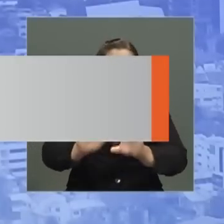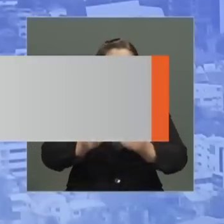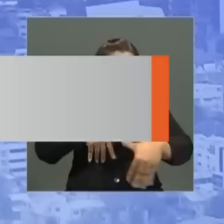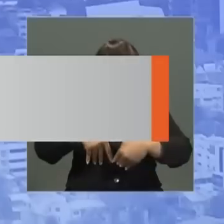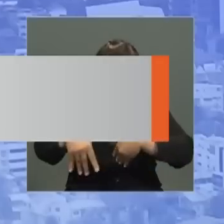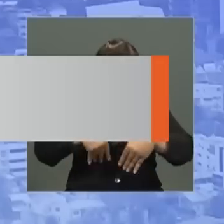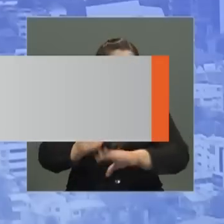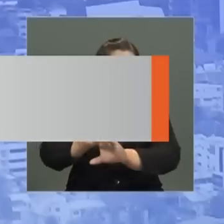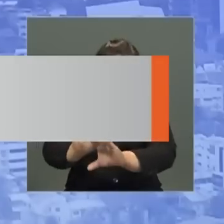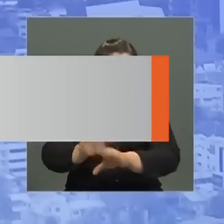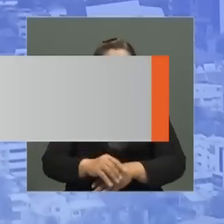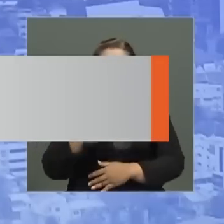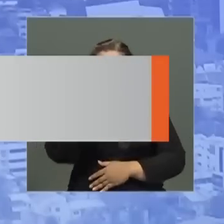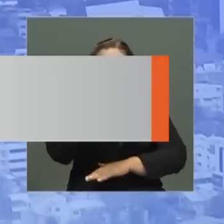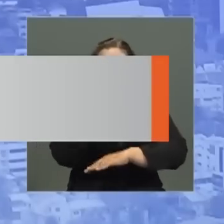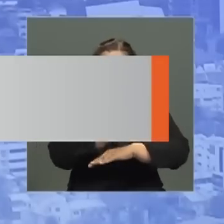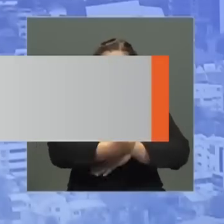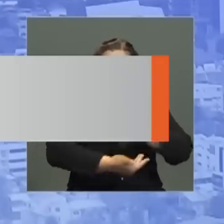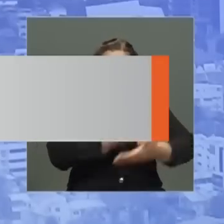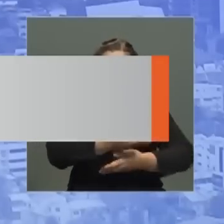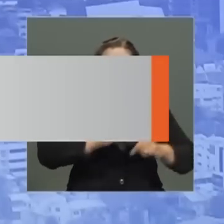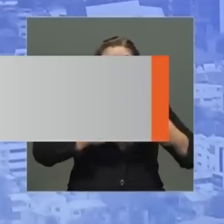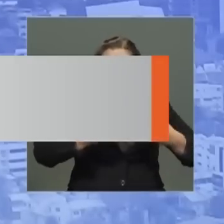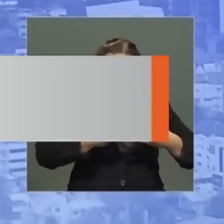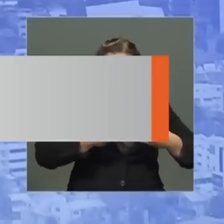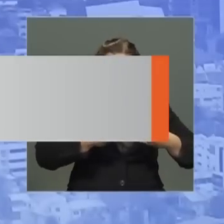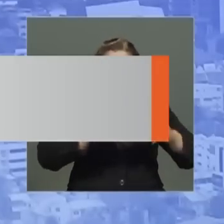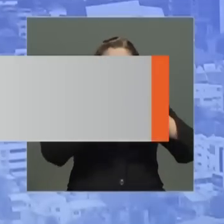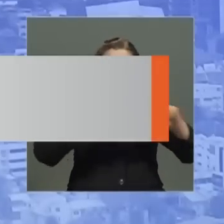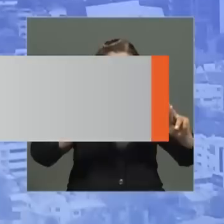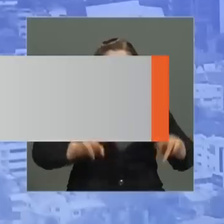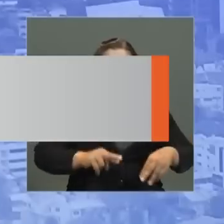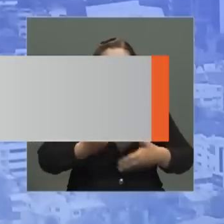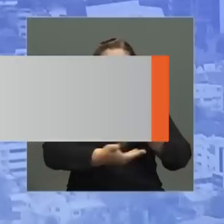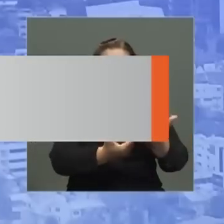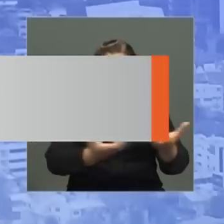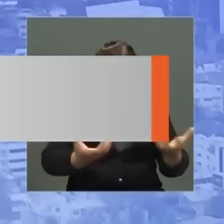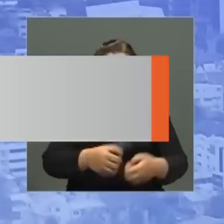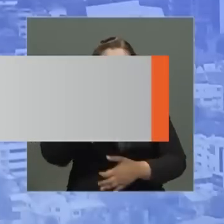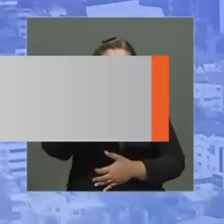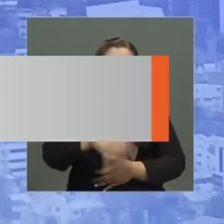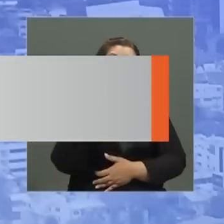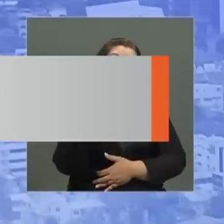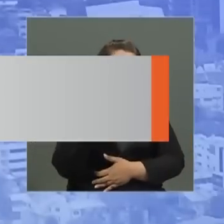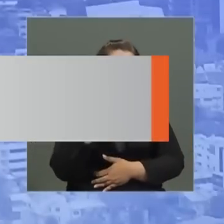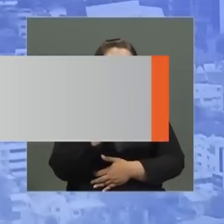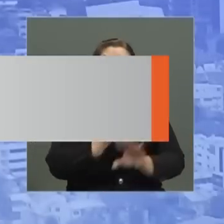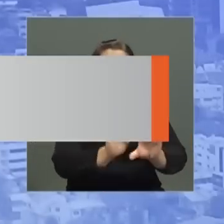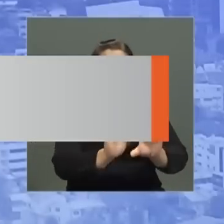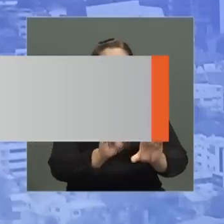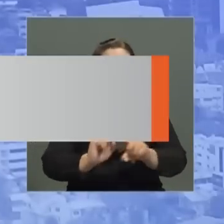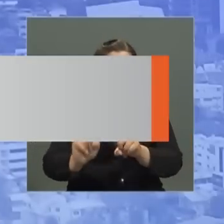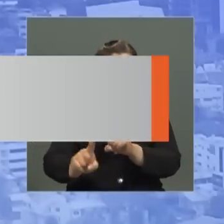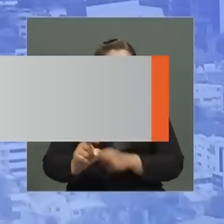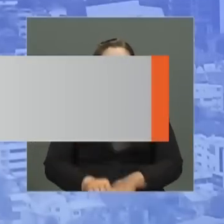เรื่องของผู้ประกอบการก็คือคนที่ค้าขายอยู่คนที่จะเป็นแหล่งท่องเที่ยวท่านก็ฝาก